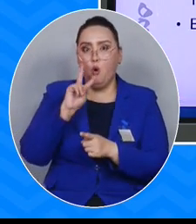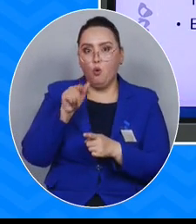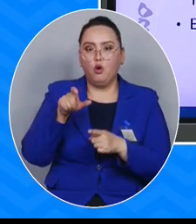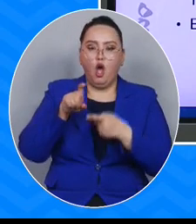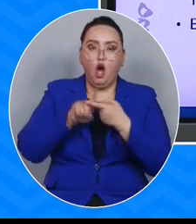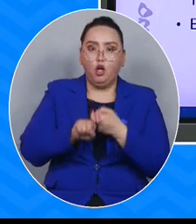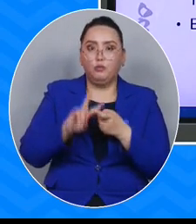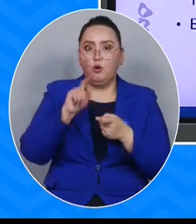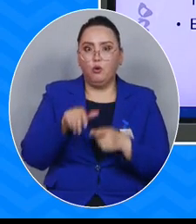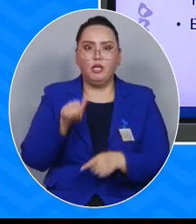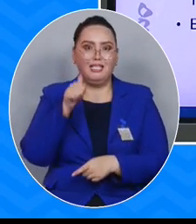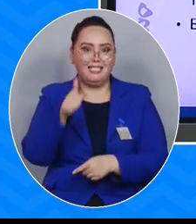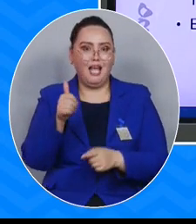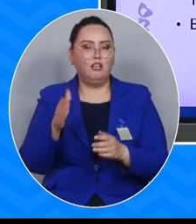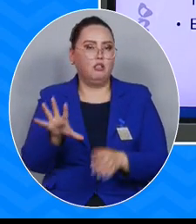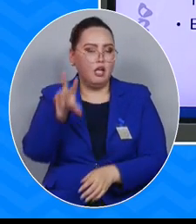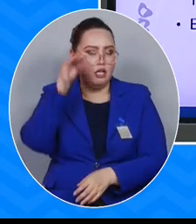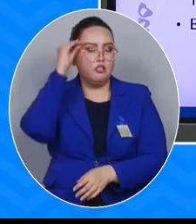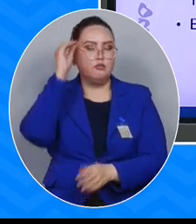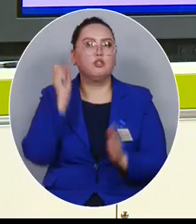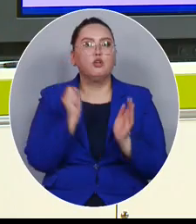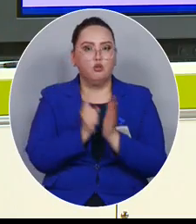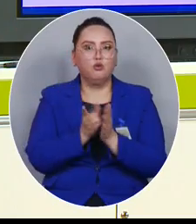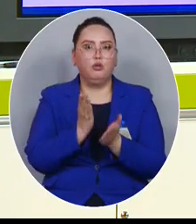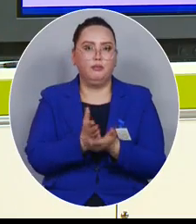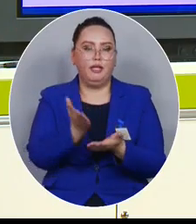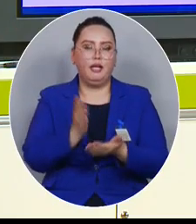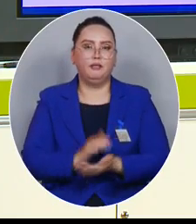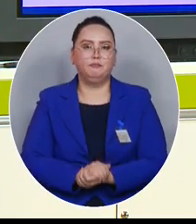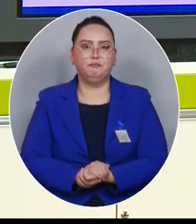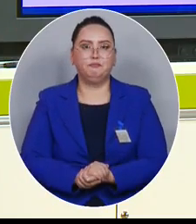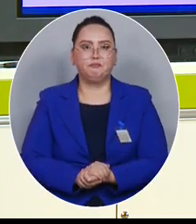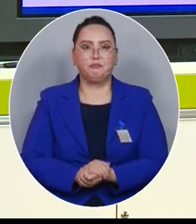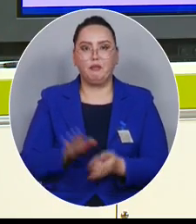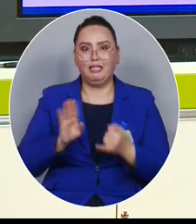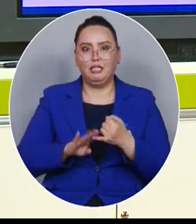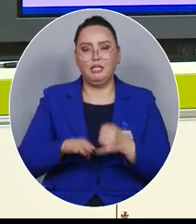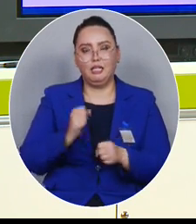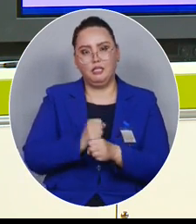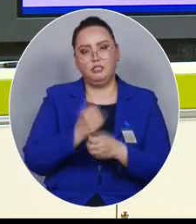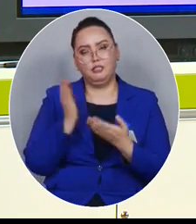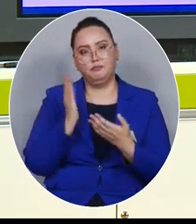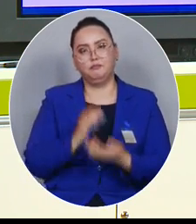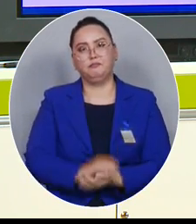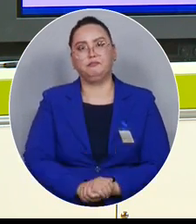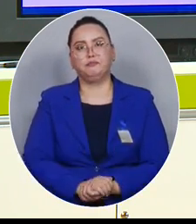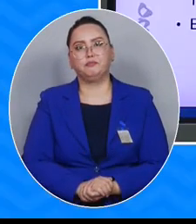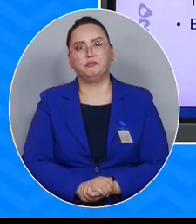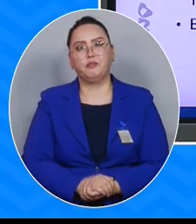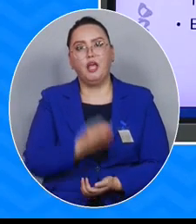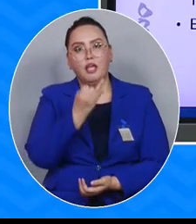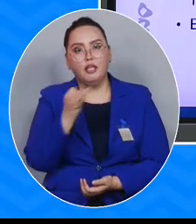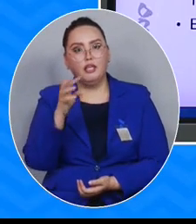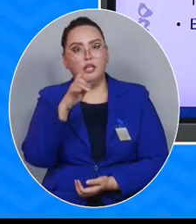эм чадурс болцхээмаа. Заадхэр энэйг харуусын даалгүүр эндөйн хойлмон гаруусыүүүнээ вий хөлөөрийн ээггүүргэсэгэн даалгүүртэлхоор эм үйн түл,